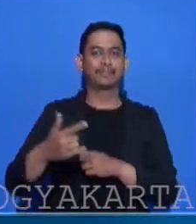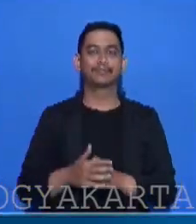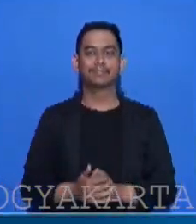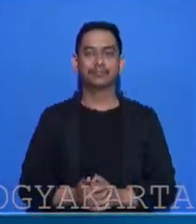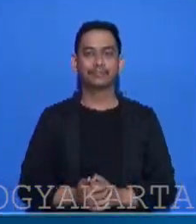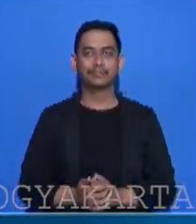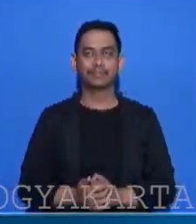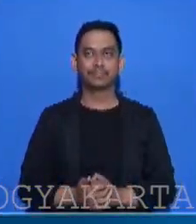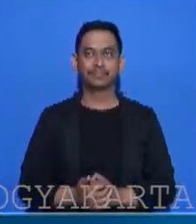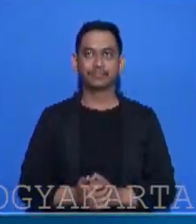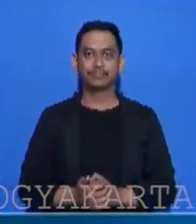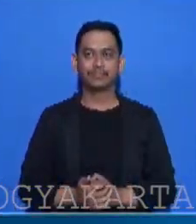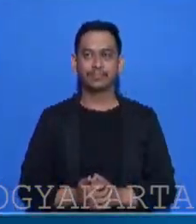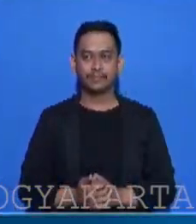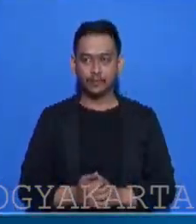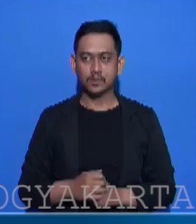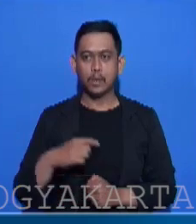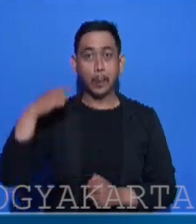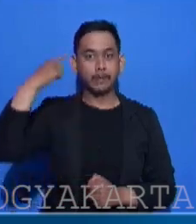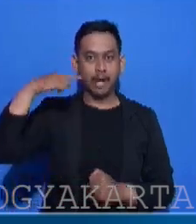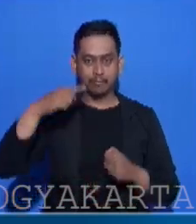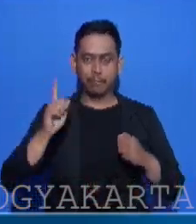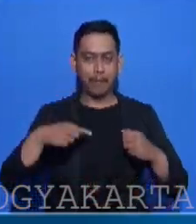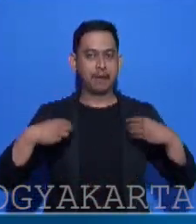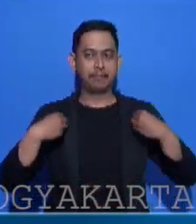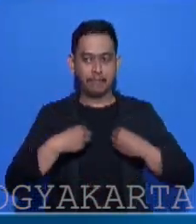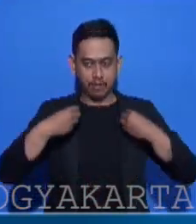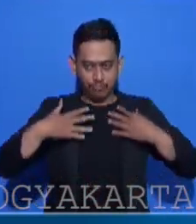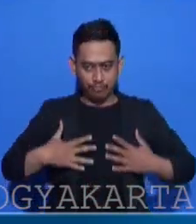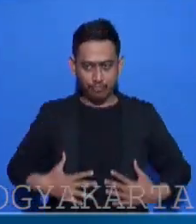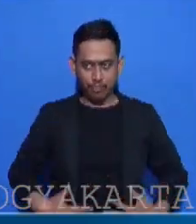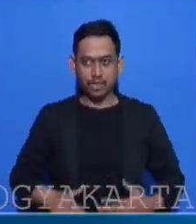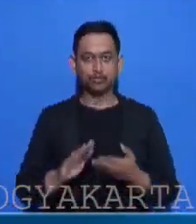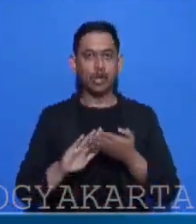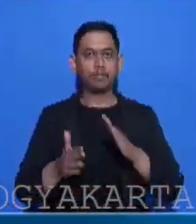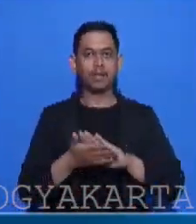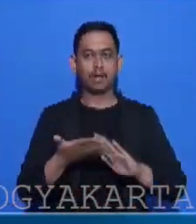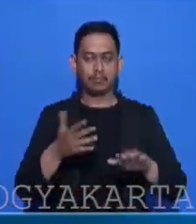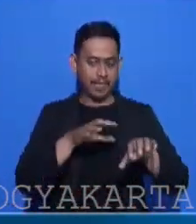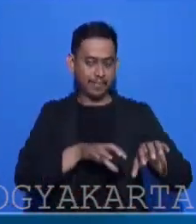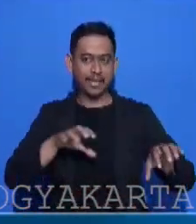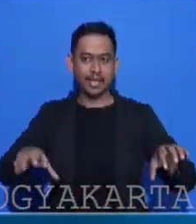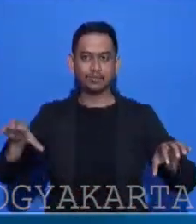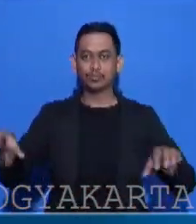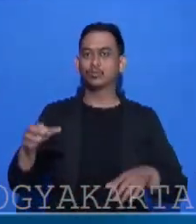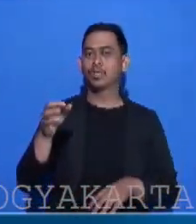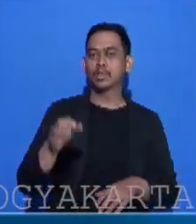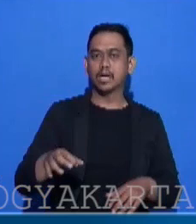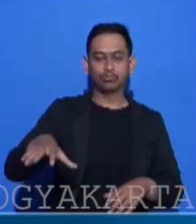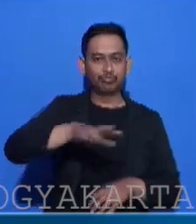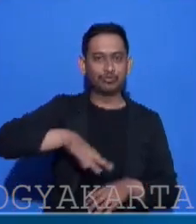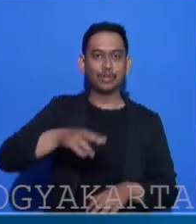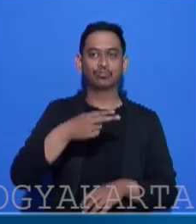Kebanggaan kaum perempuan akan busana kebaya ini diwujudkan dengan banyaknya komunitas perempuan berkebaya di berbagai kota di tanah air. Mereka